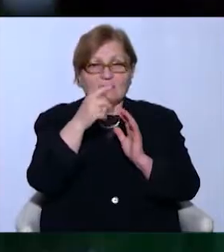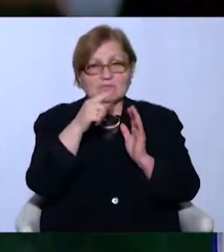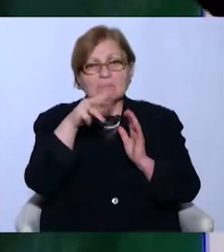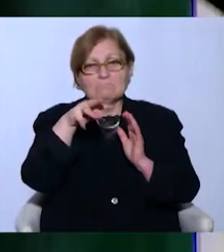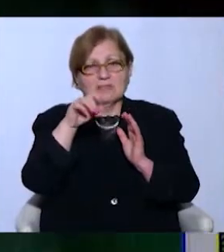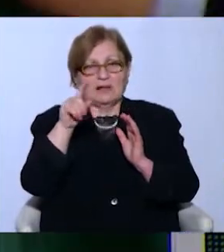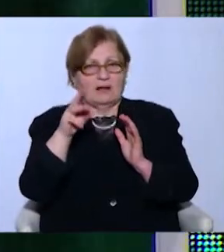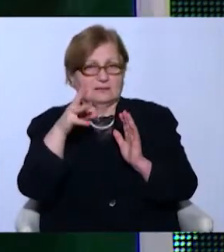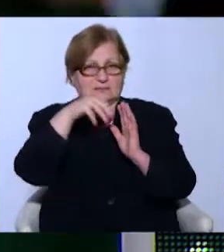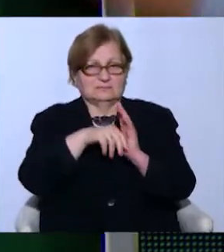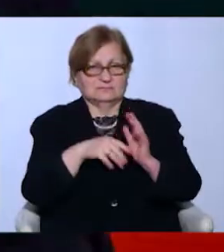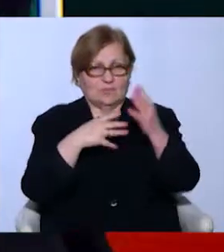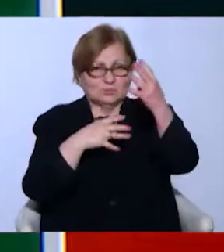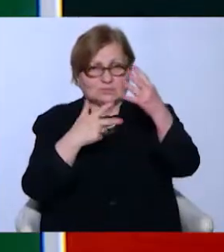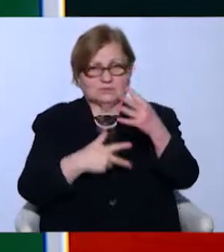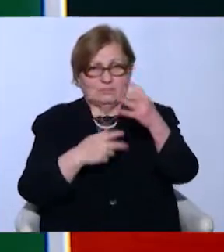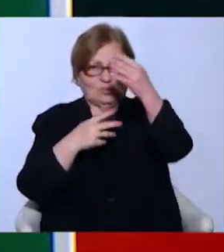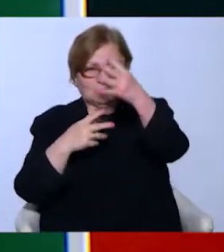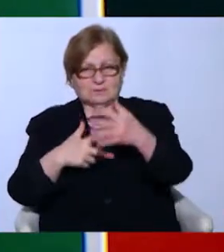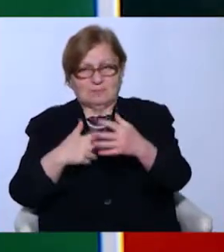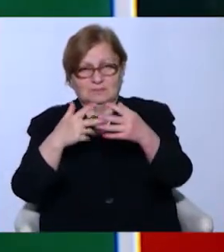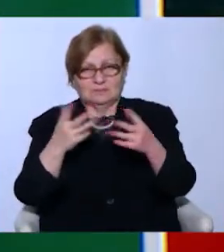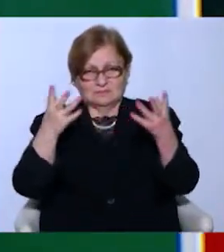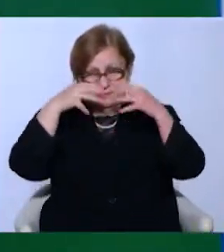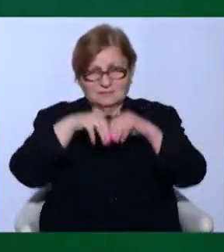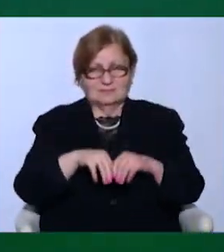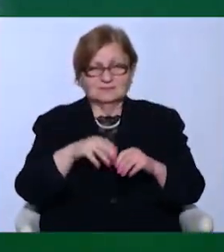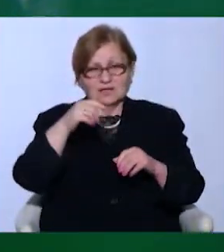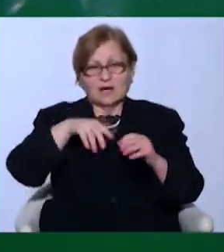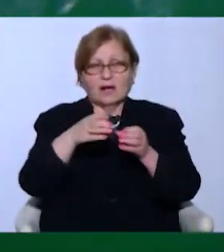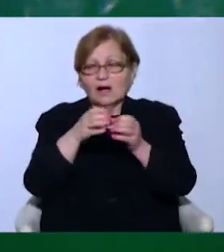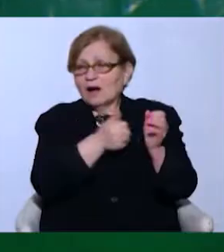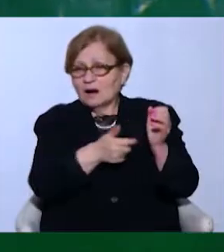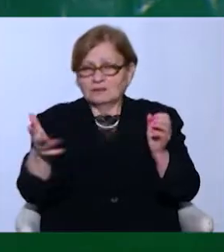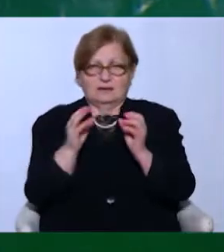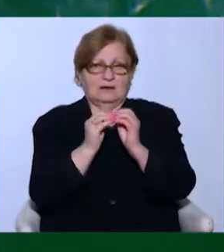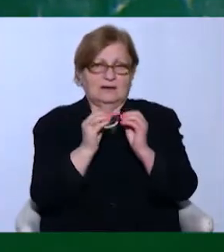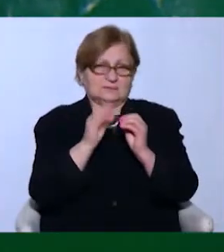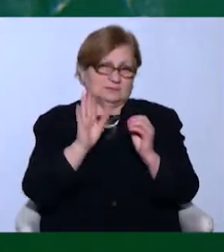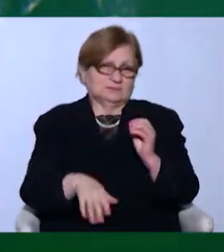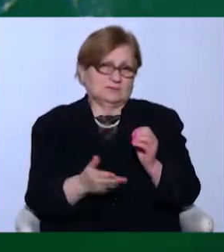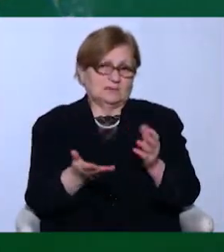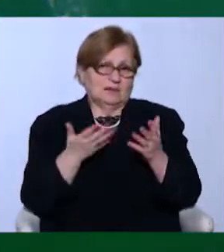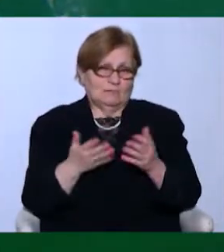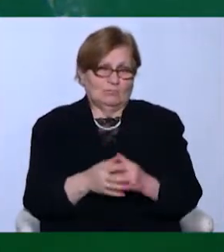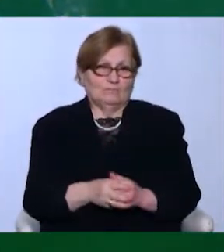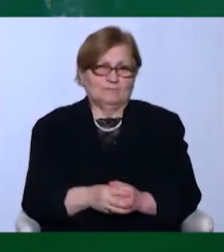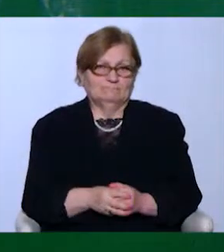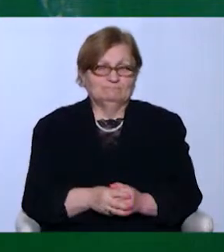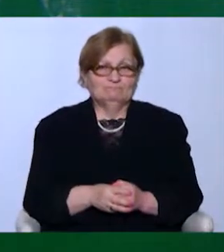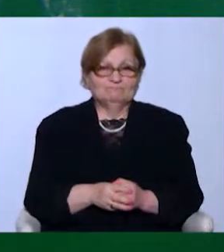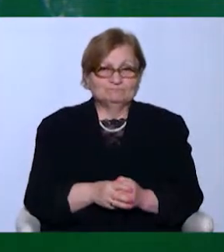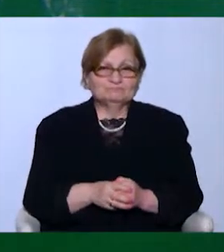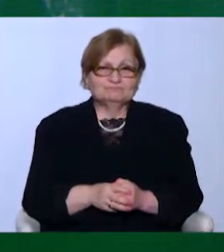მეშვიდე, მერვე, მეცხრე და მეათე. მაშ იმ პირობის დაცვით, რა თქმა უნდა, როცა მეუბნებიან რომ არის 40 და